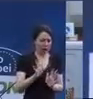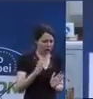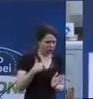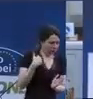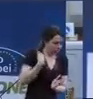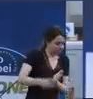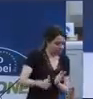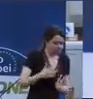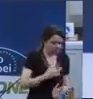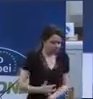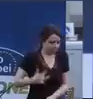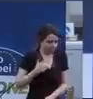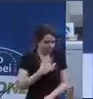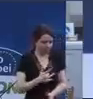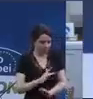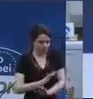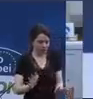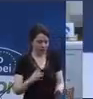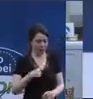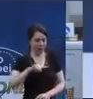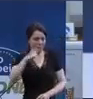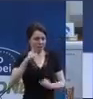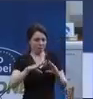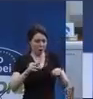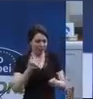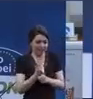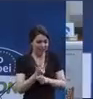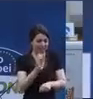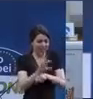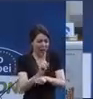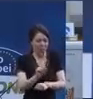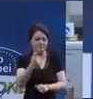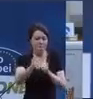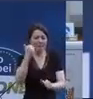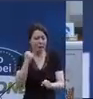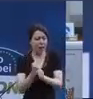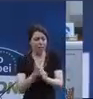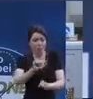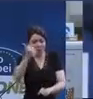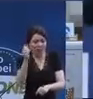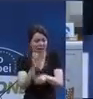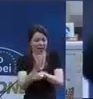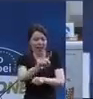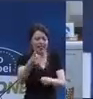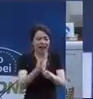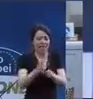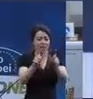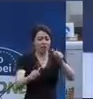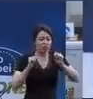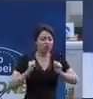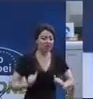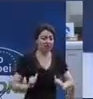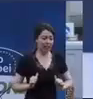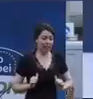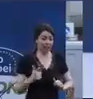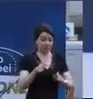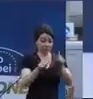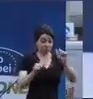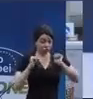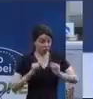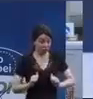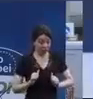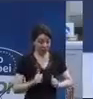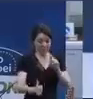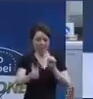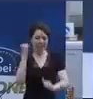ributtante è la prima cosa che bisognerebbe insegnare prima del lavoro a essere cittadini perché essere cittadini